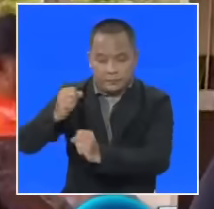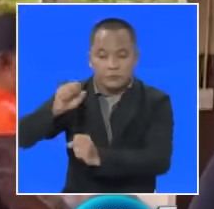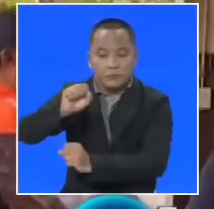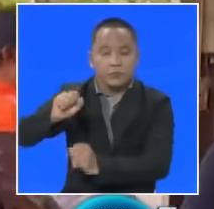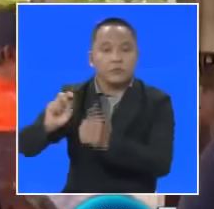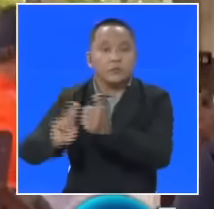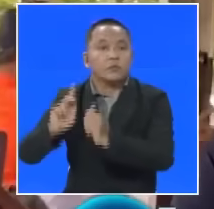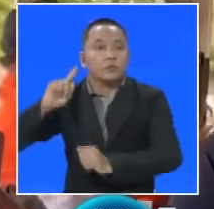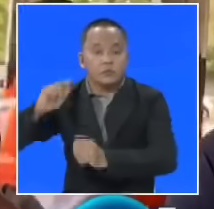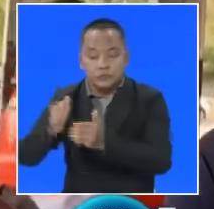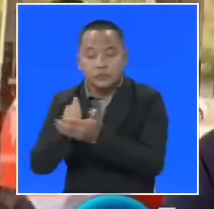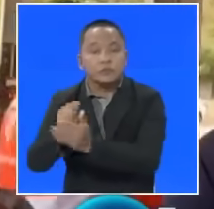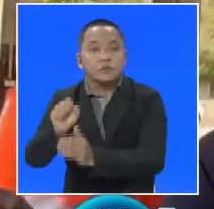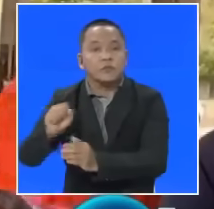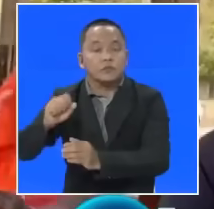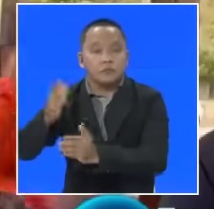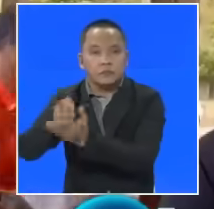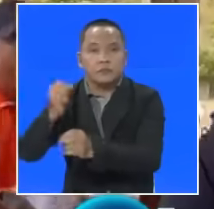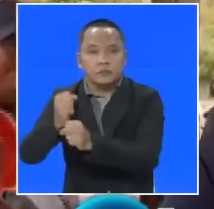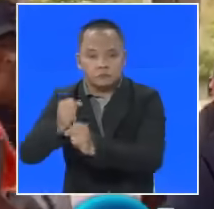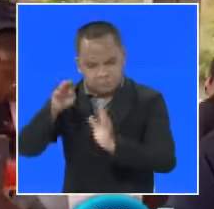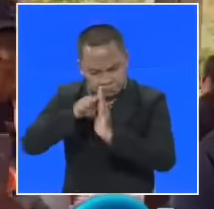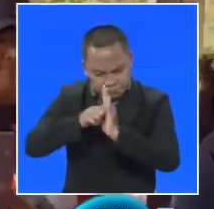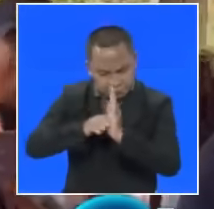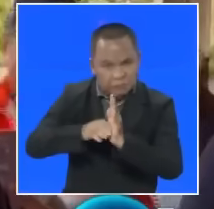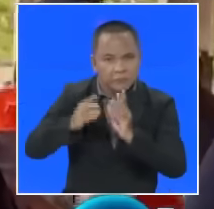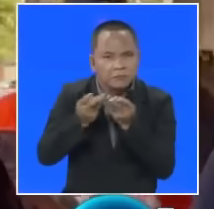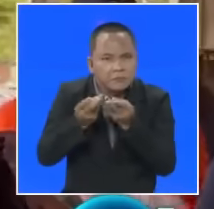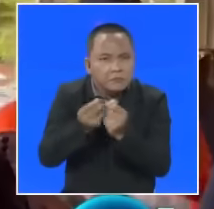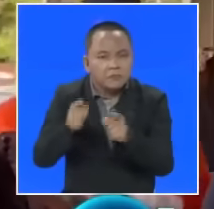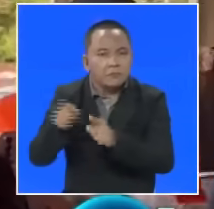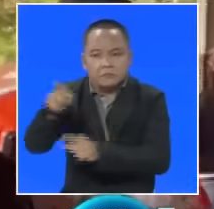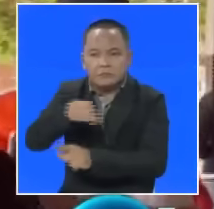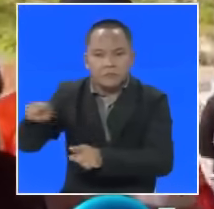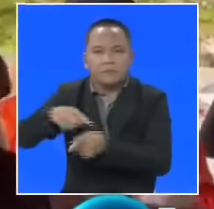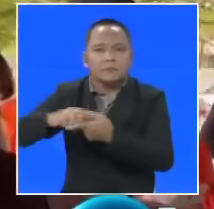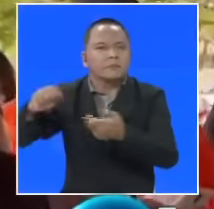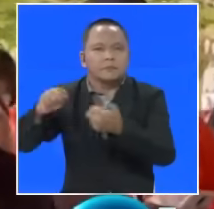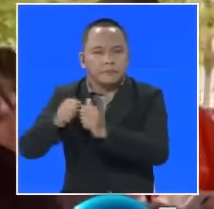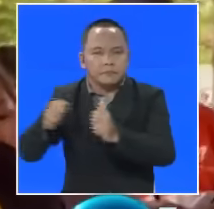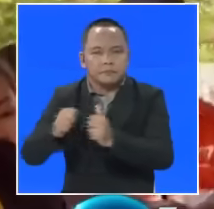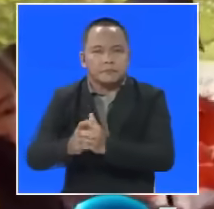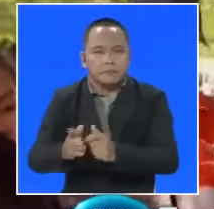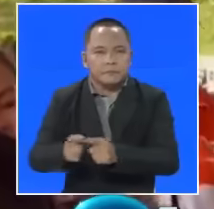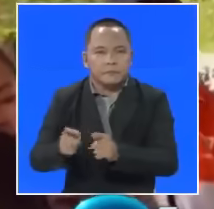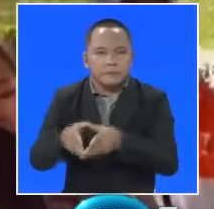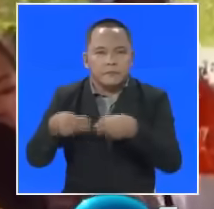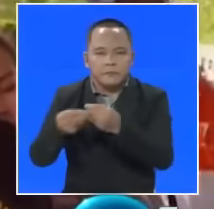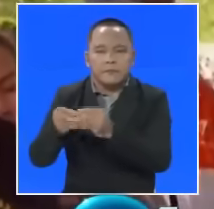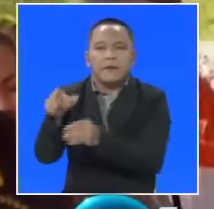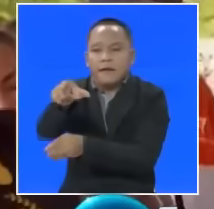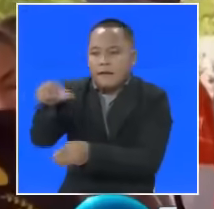ฏิบัติหน้าที่เพราะว่าเขาบอกว่ามันมีรายละเอียดที่คู่กรณีทั้งหมดไม่อยากให้เป็นให้อยากให้เรื่